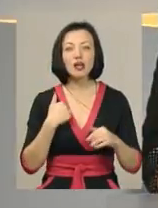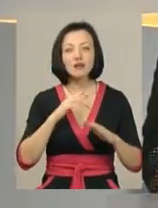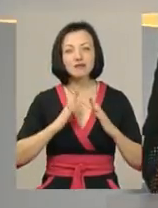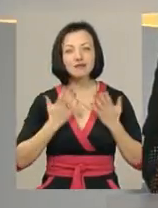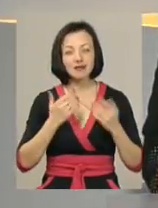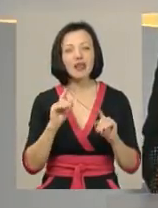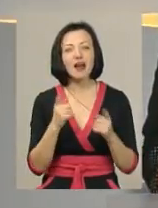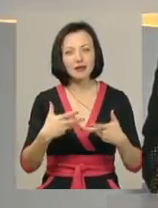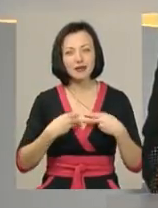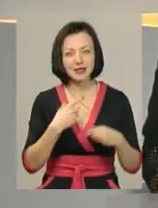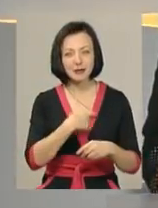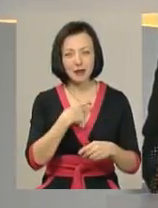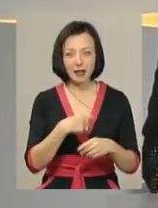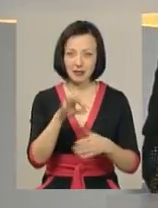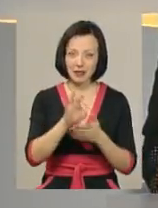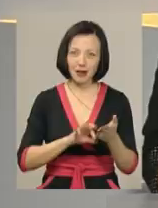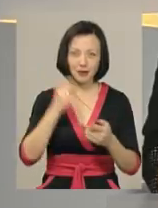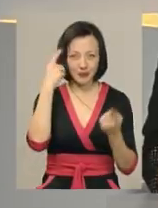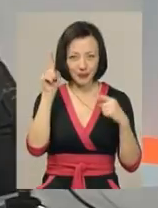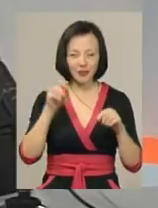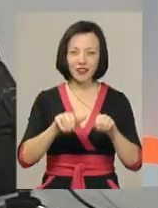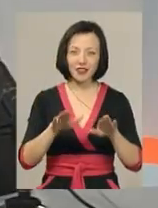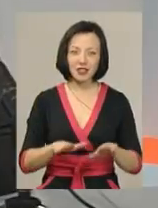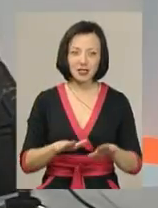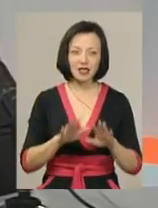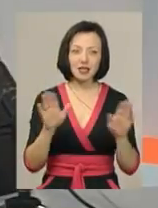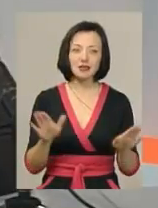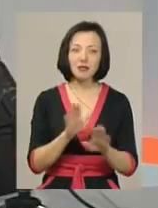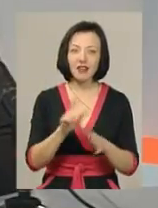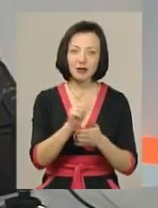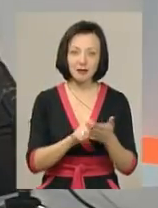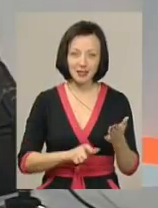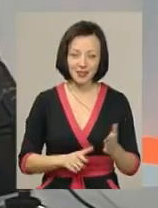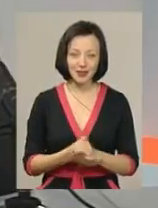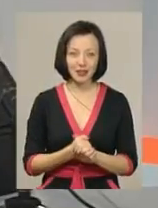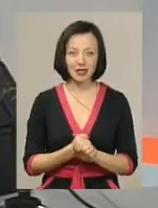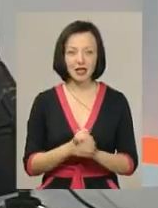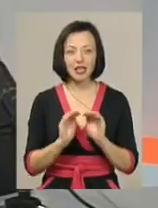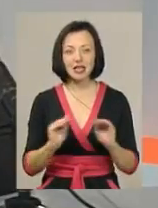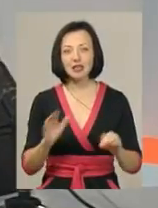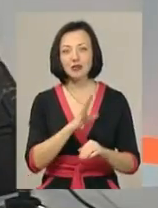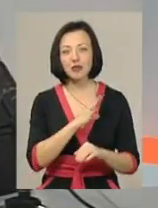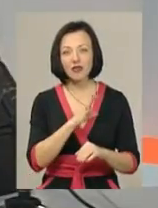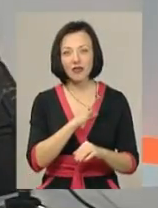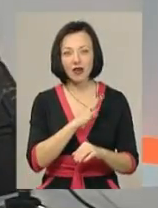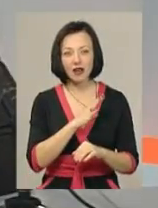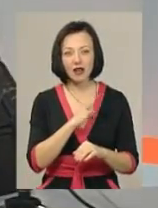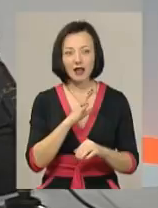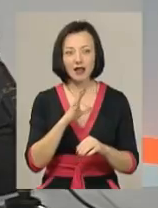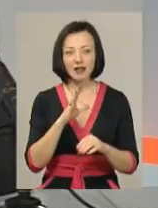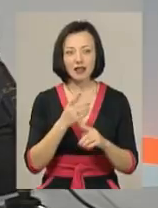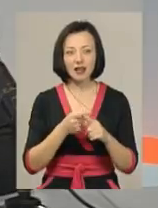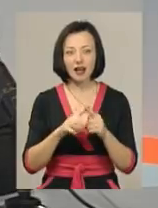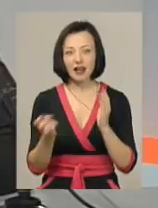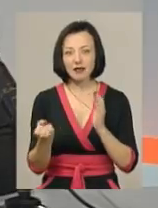би мені це як би це мені зробити і зразу вирішила наспівати якусь пісеньку діти по Вайберу скинули мелодію